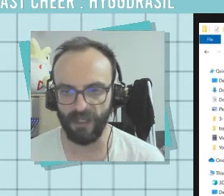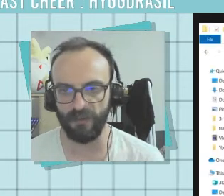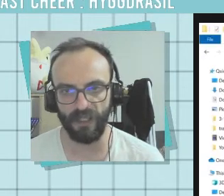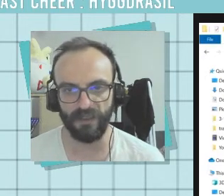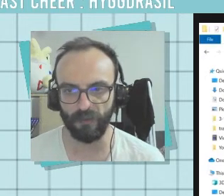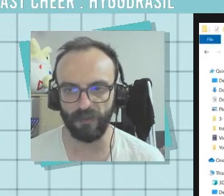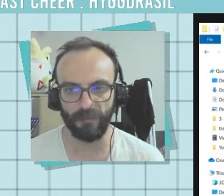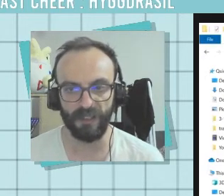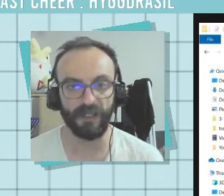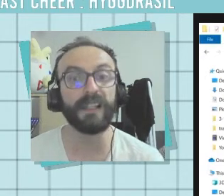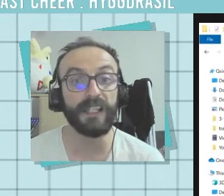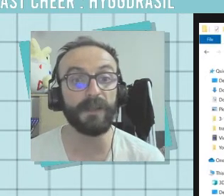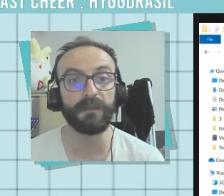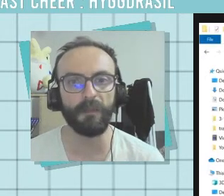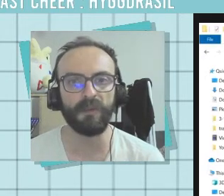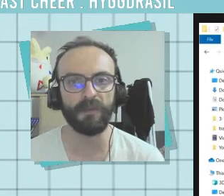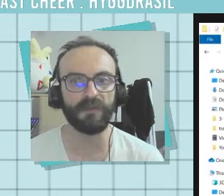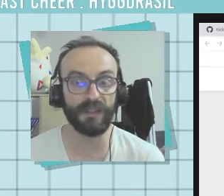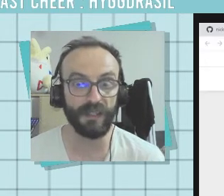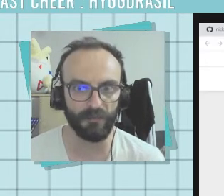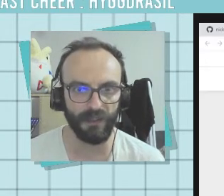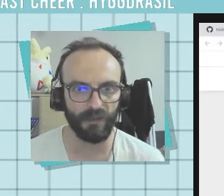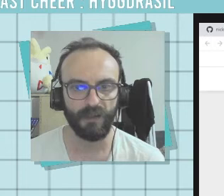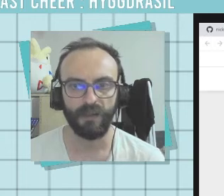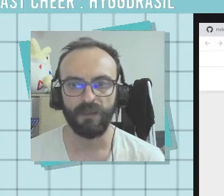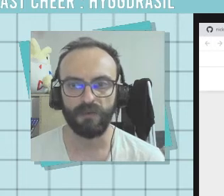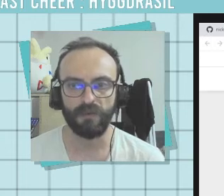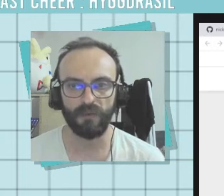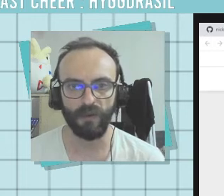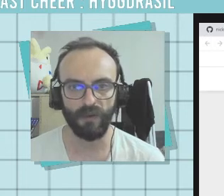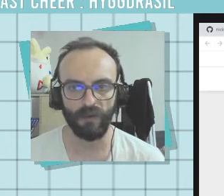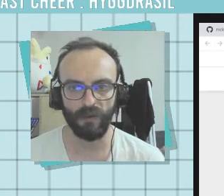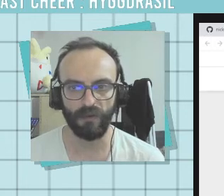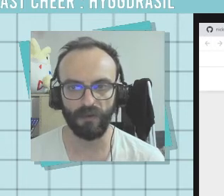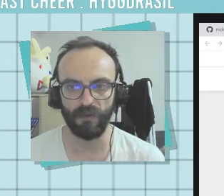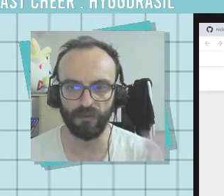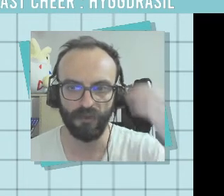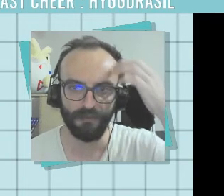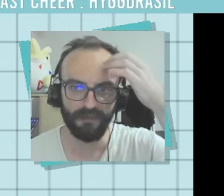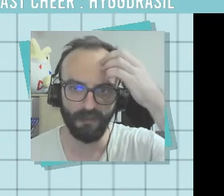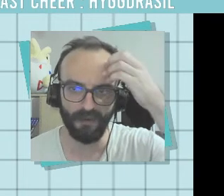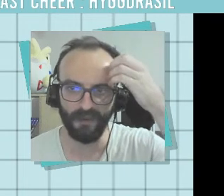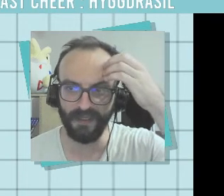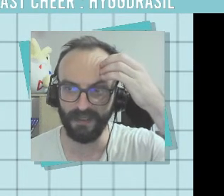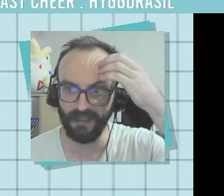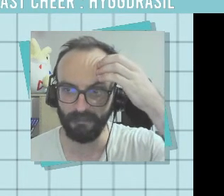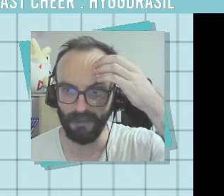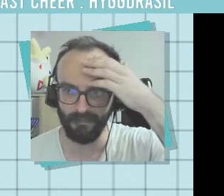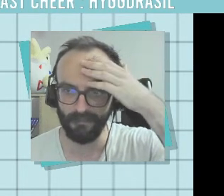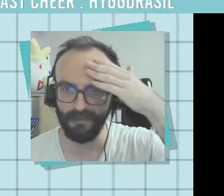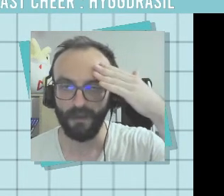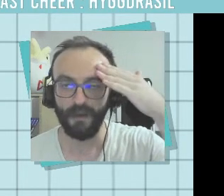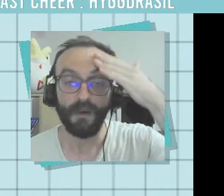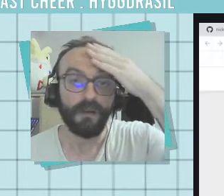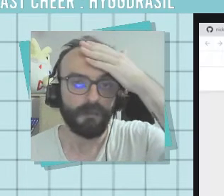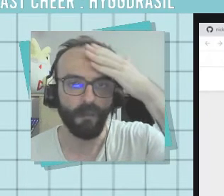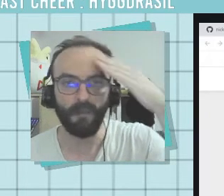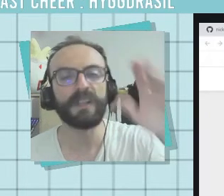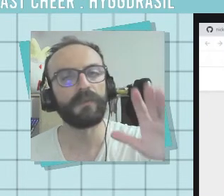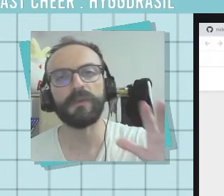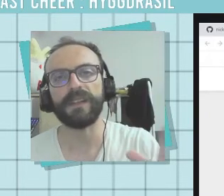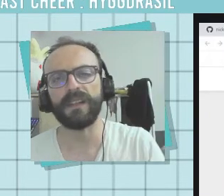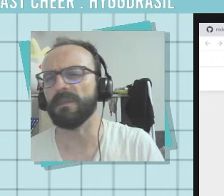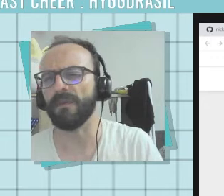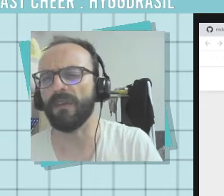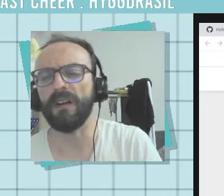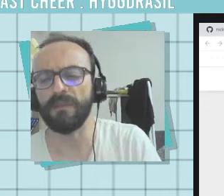ça, je crée des trucs, des machins. Là il explique vraiment comment se servir du soft, comment l'entraîner, pardon. Bon moi j'ai